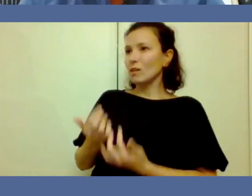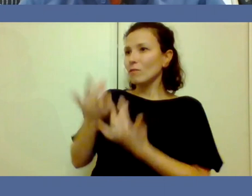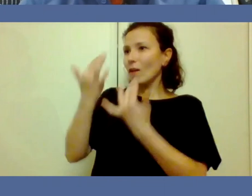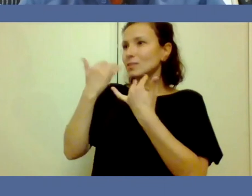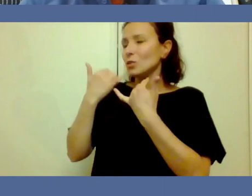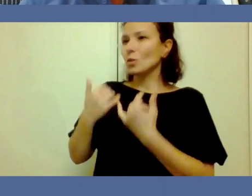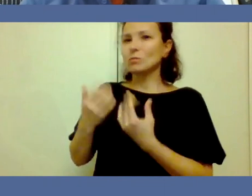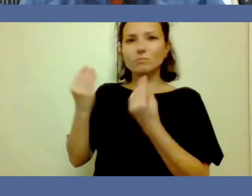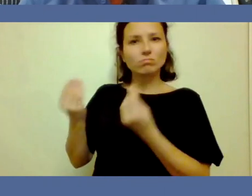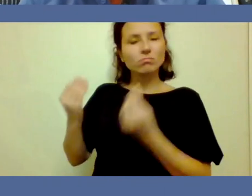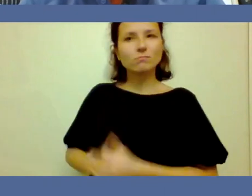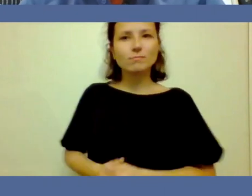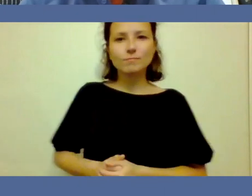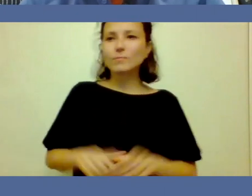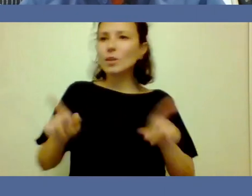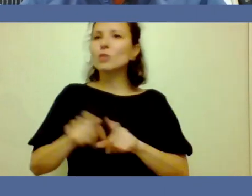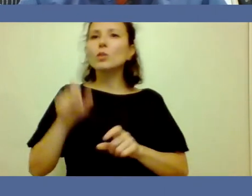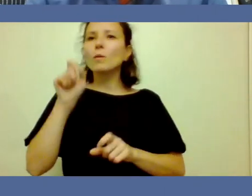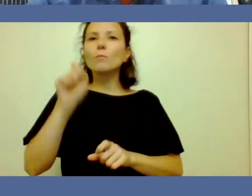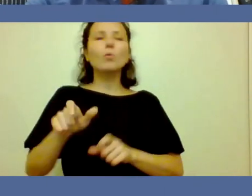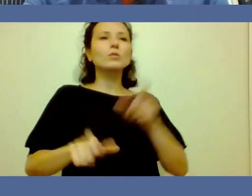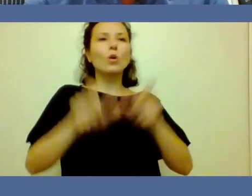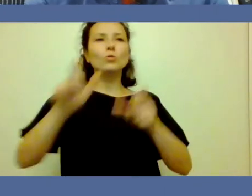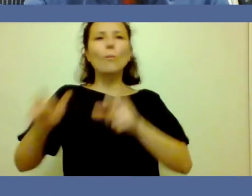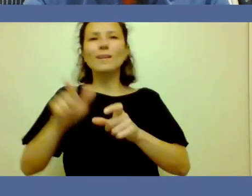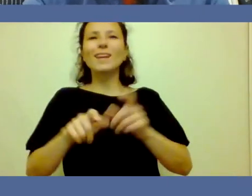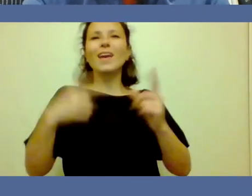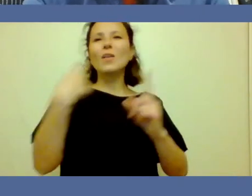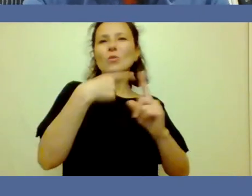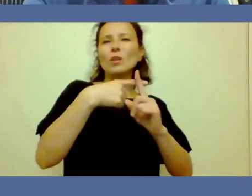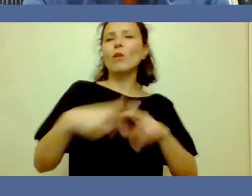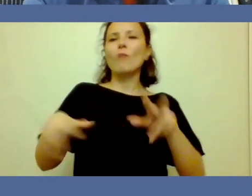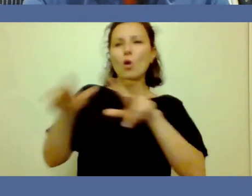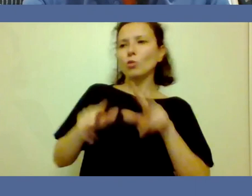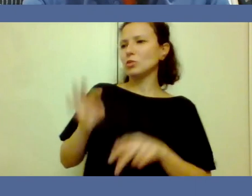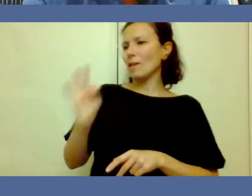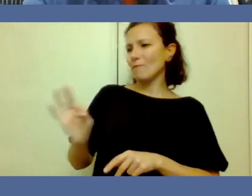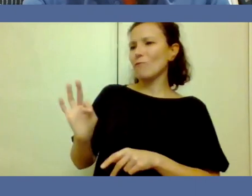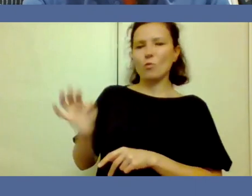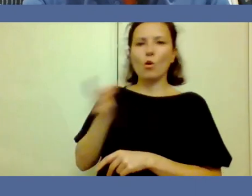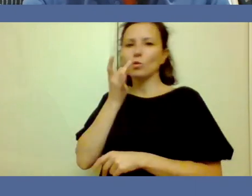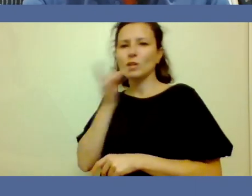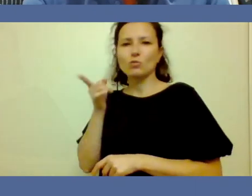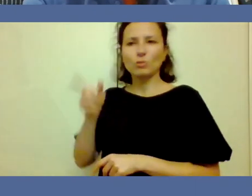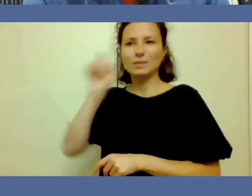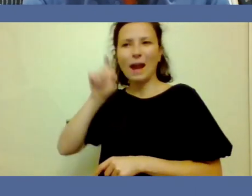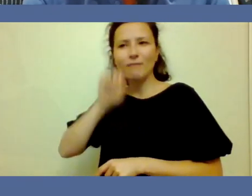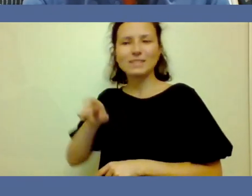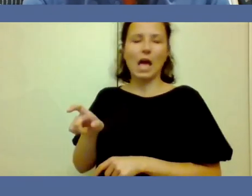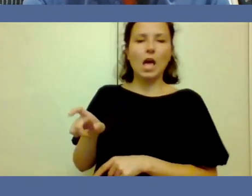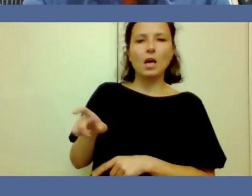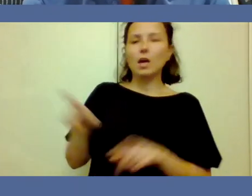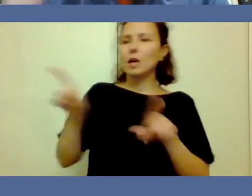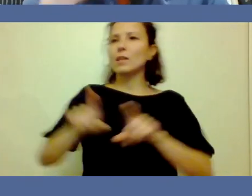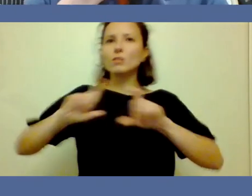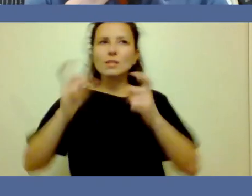cała masa bohaterów dramatu pobocznych, tak? Czyli jest rodzina sprawcy, jest cały zestaw, cały